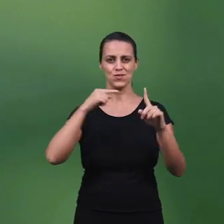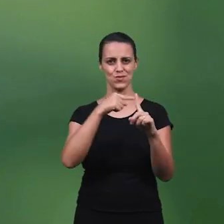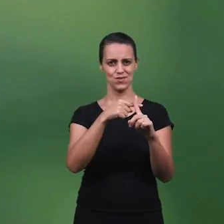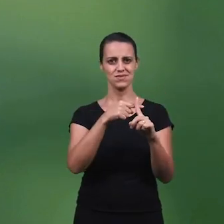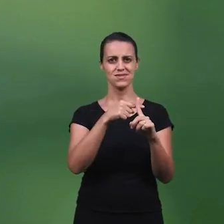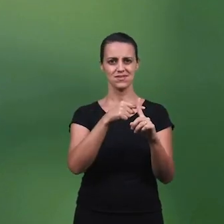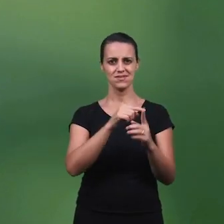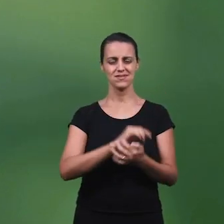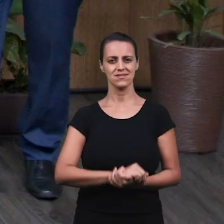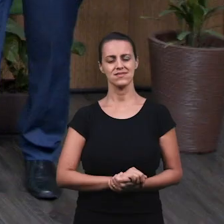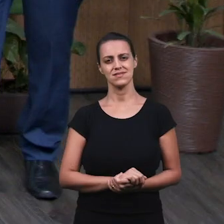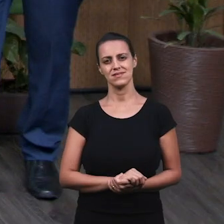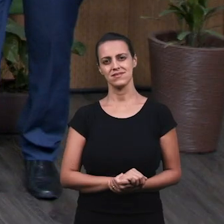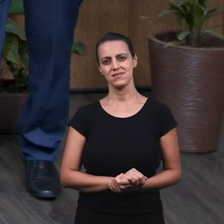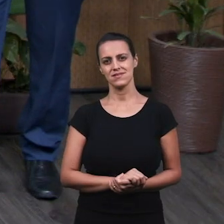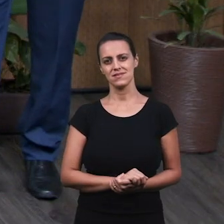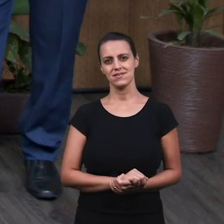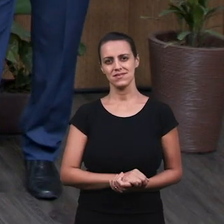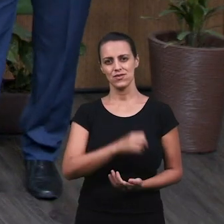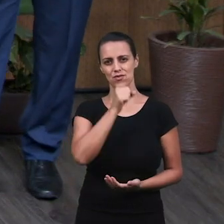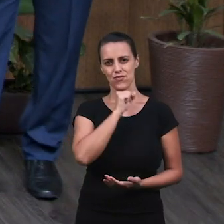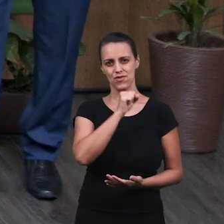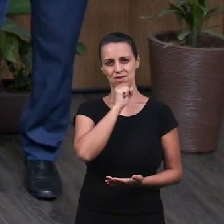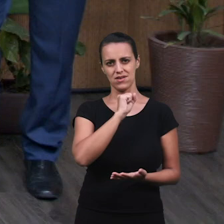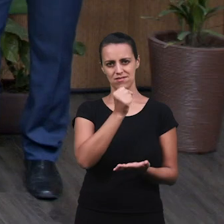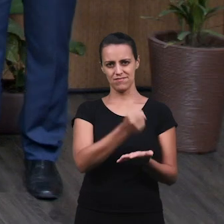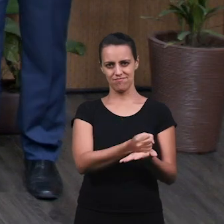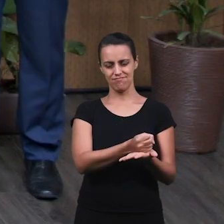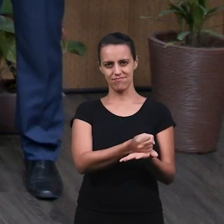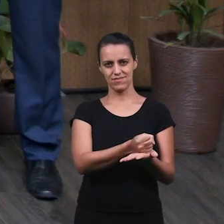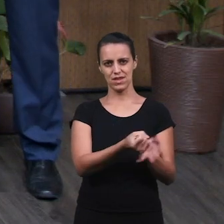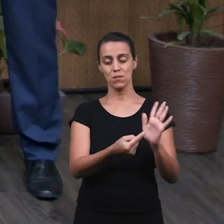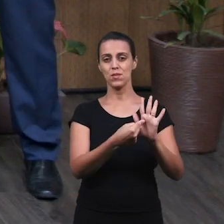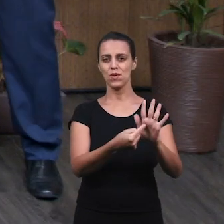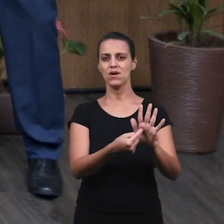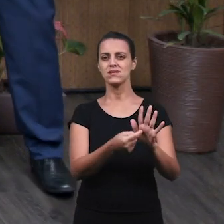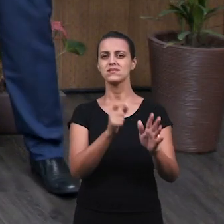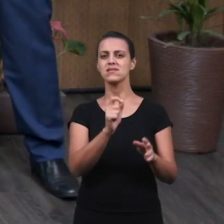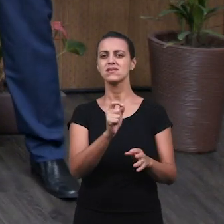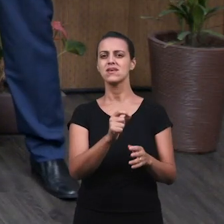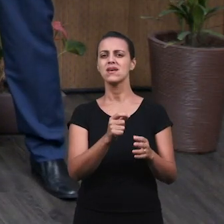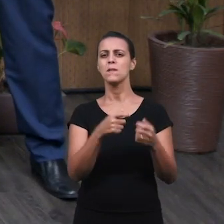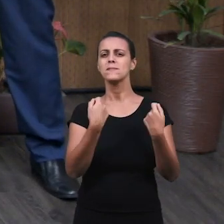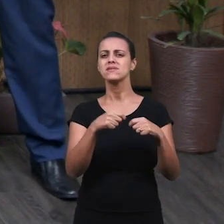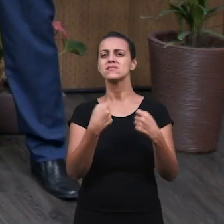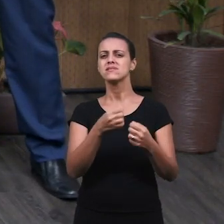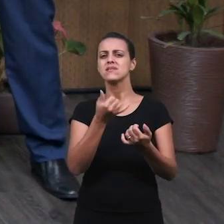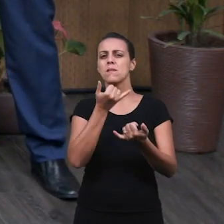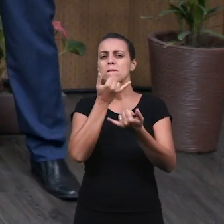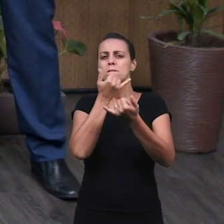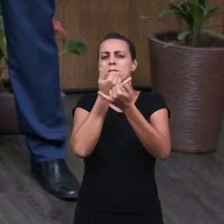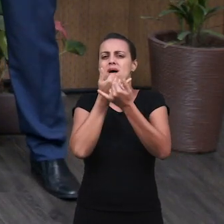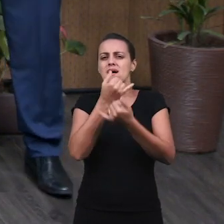Testament, le pardon des péchés et l'accès à la présence de Dieu